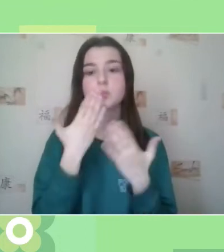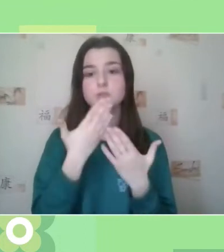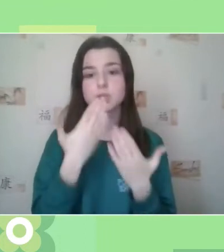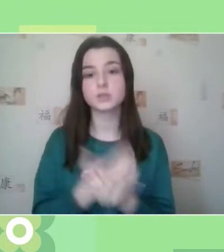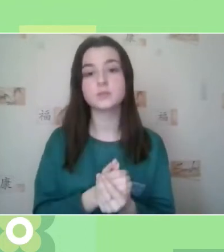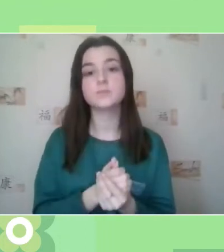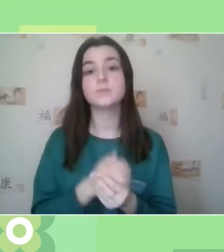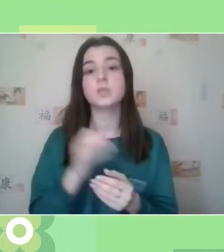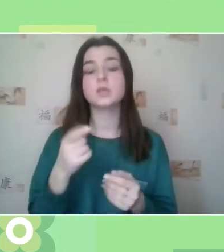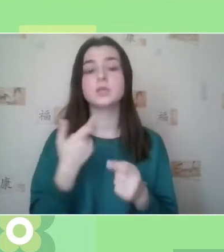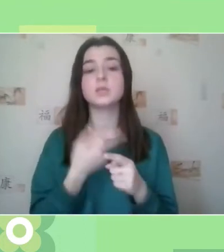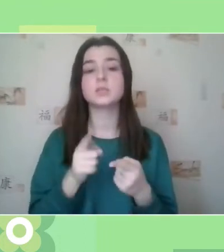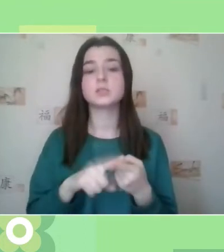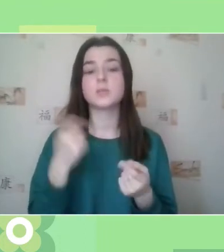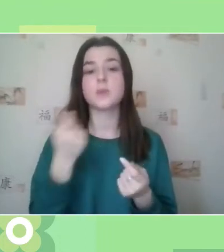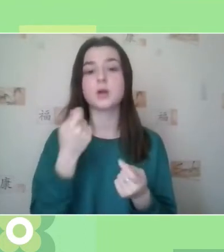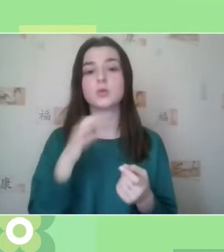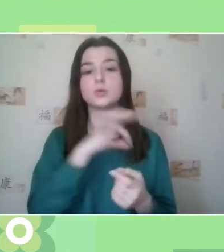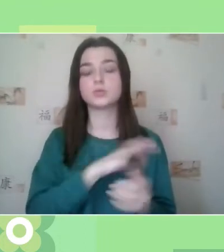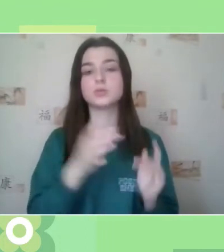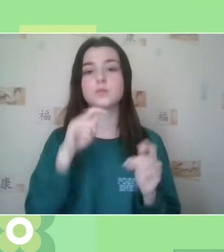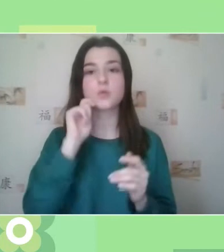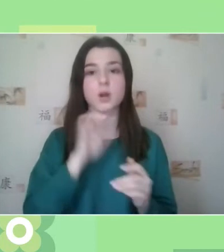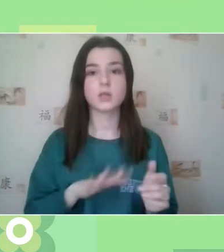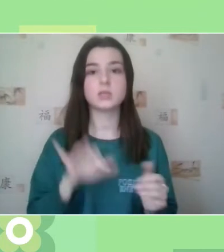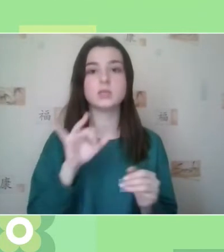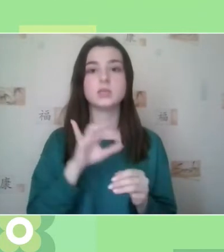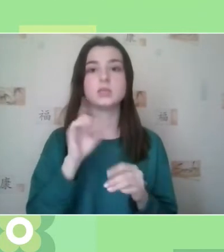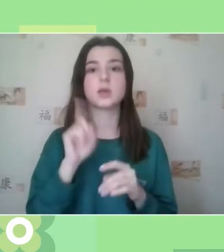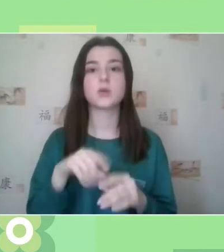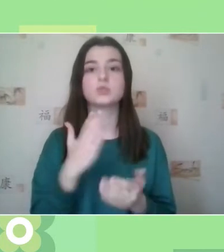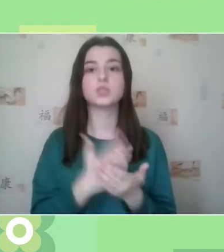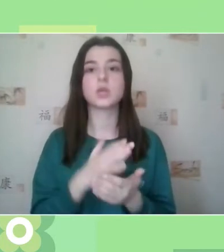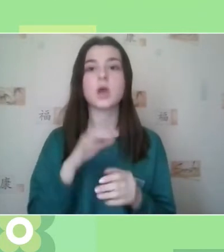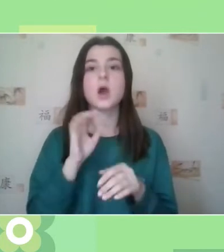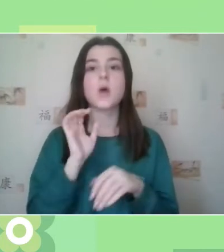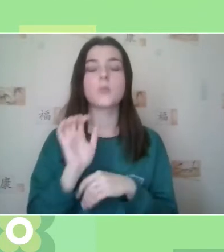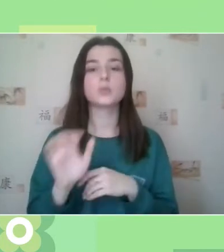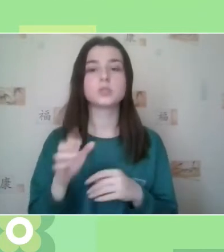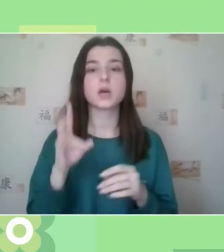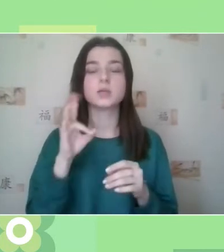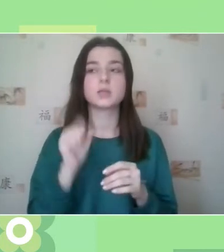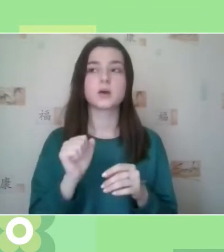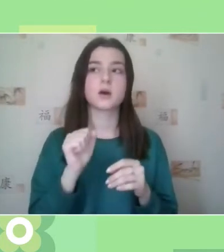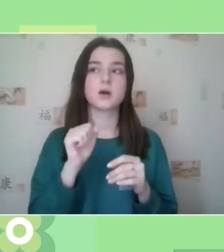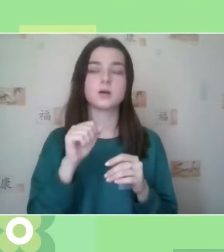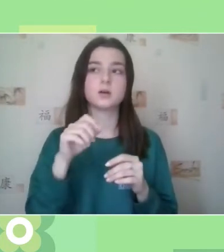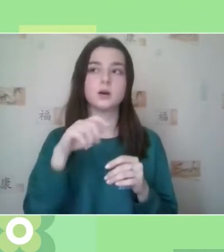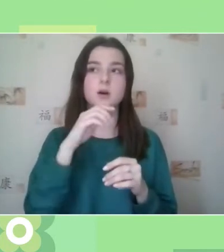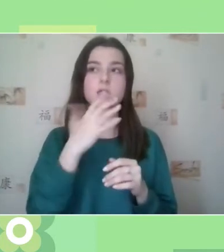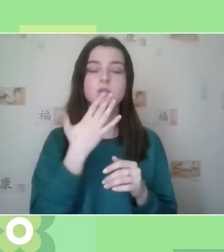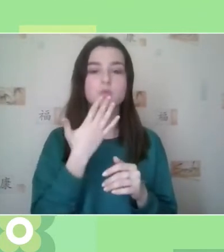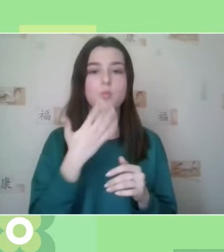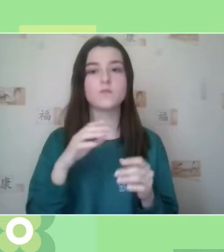користується в Україні, ще й через те, що іноді ці посилання ведуть на англомовні сайти. Будь ласочка, включіть Google перекладач, почитайте, тому що